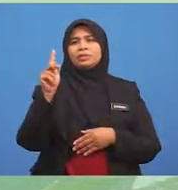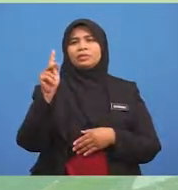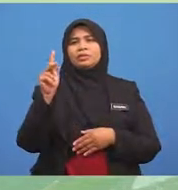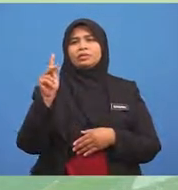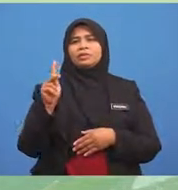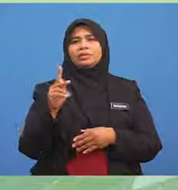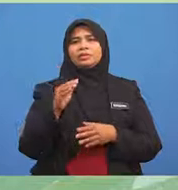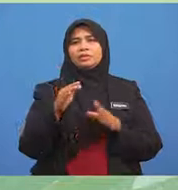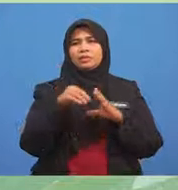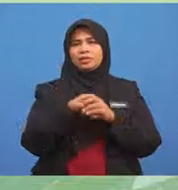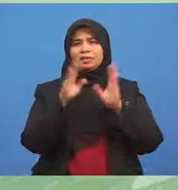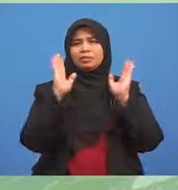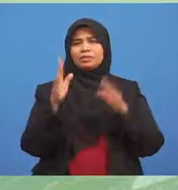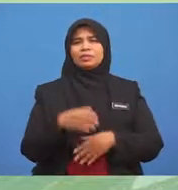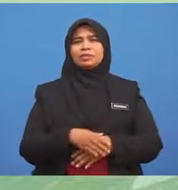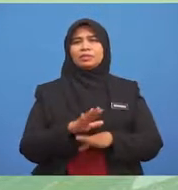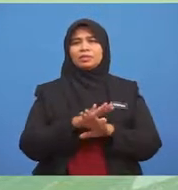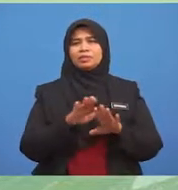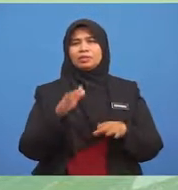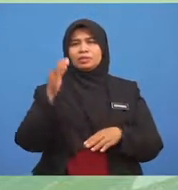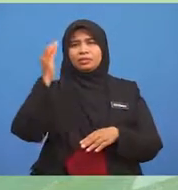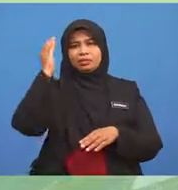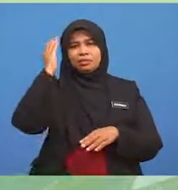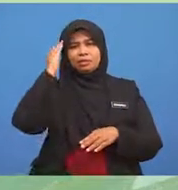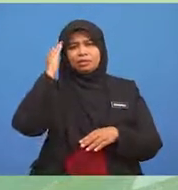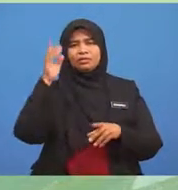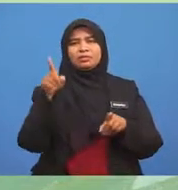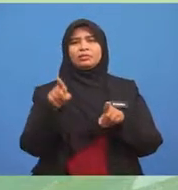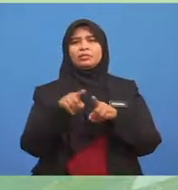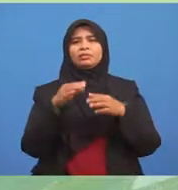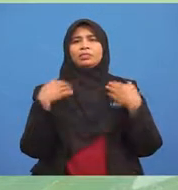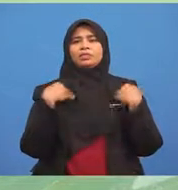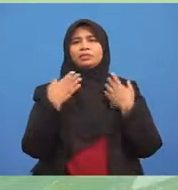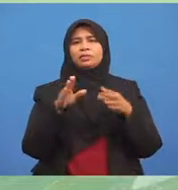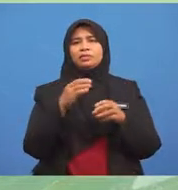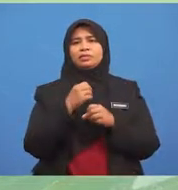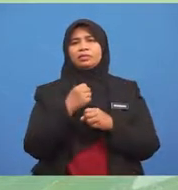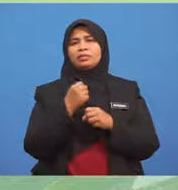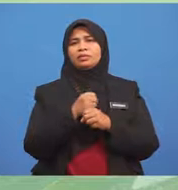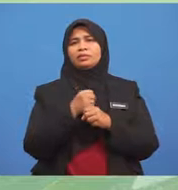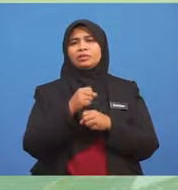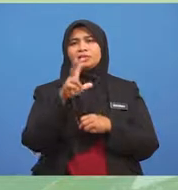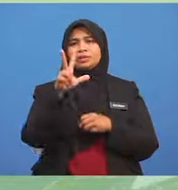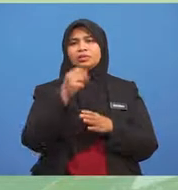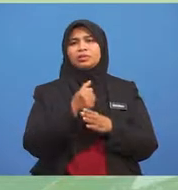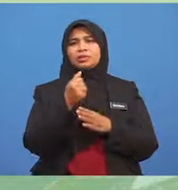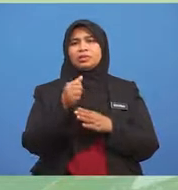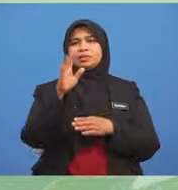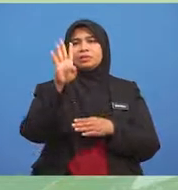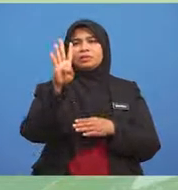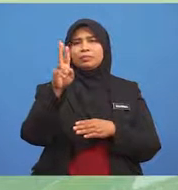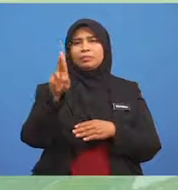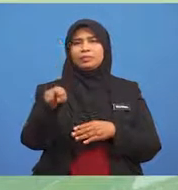solat, tidak mengetahui sama ada sudah mengerjakan 3 atau 4 rakaat, maka